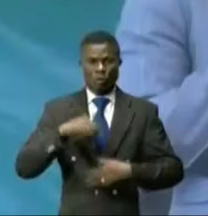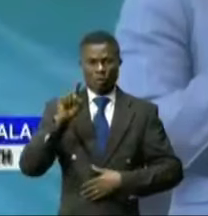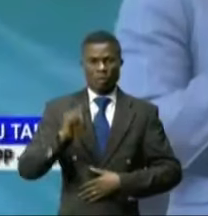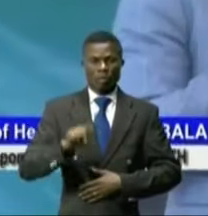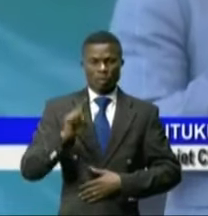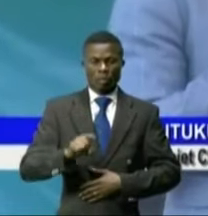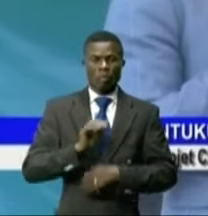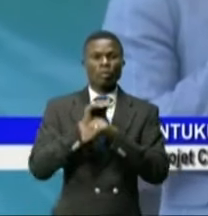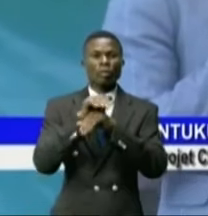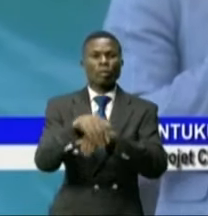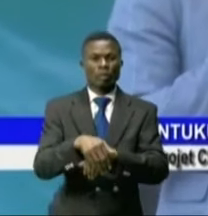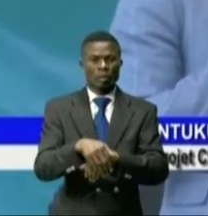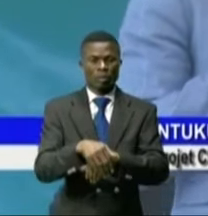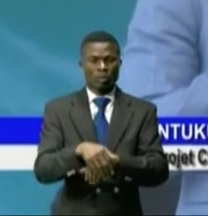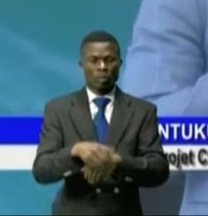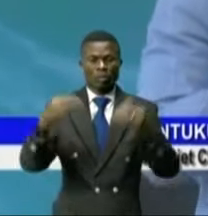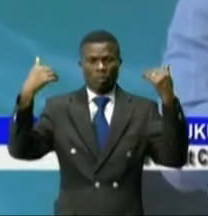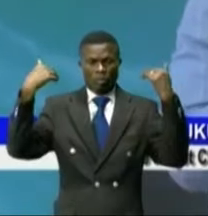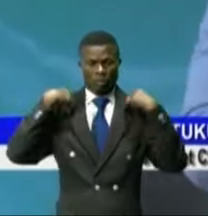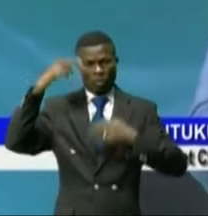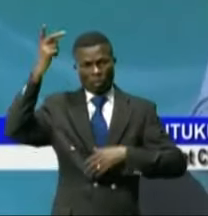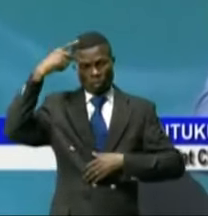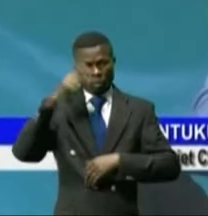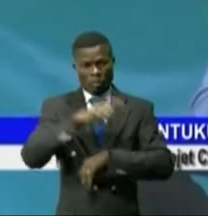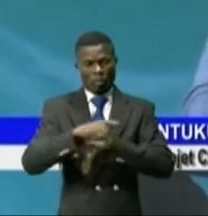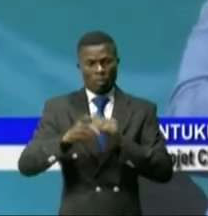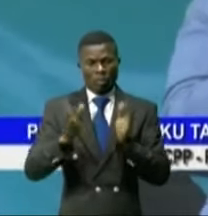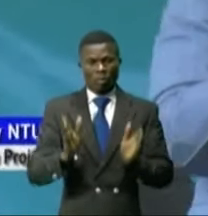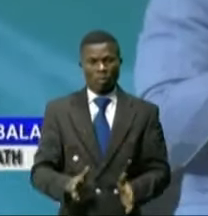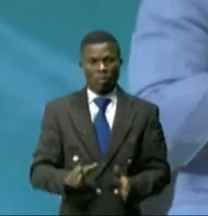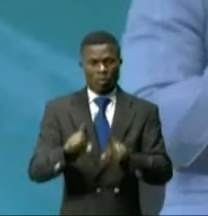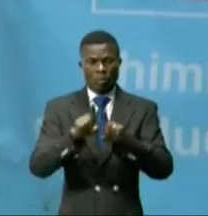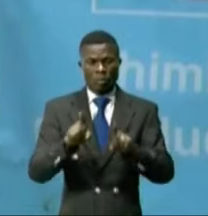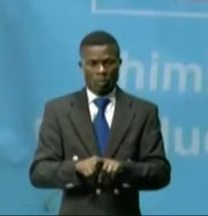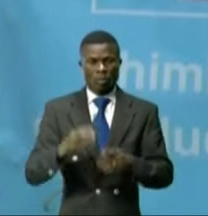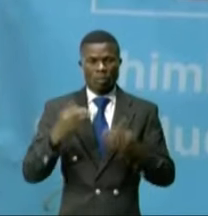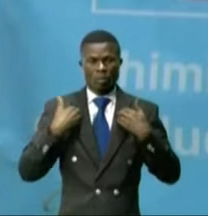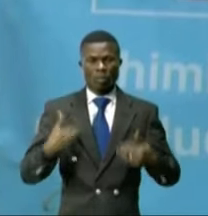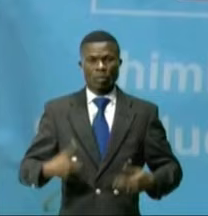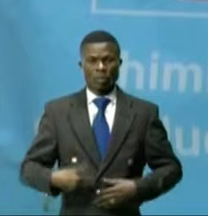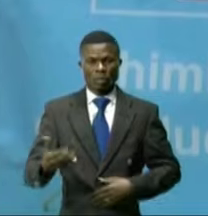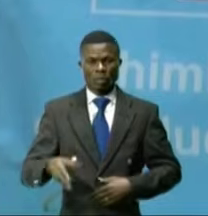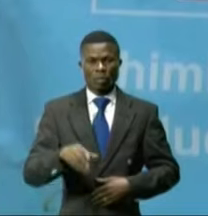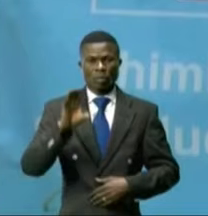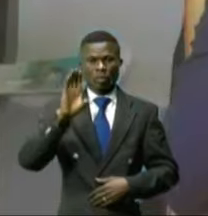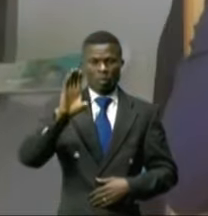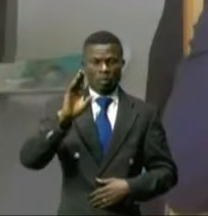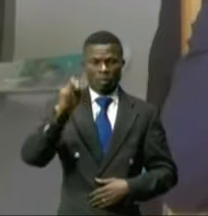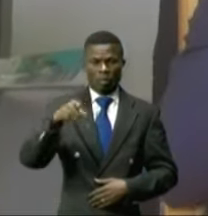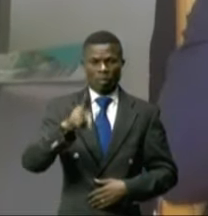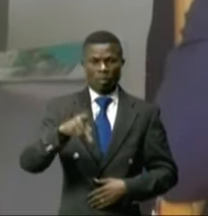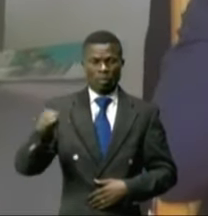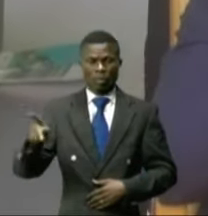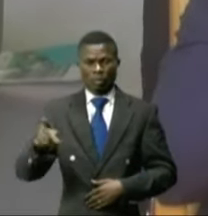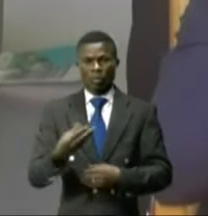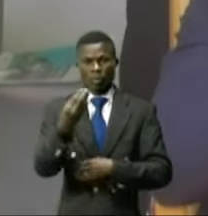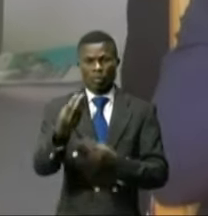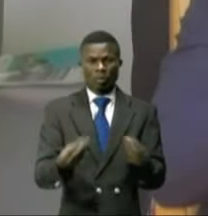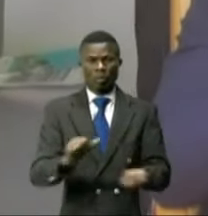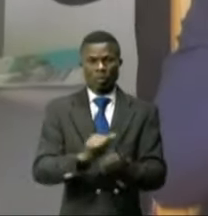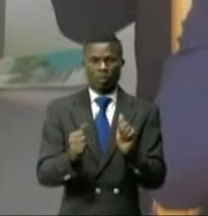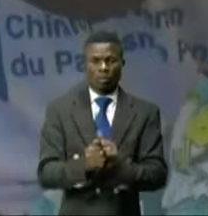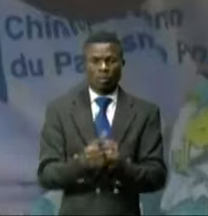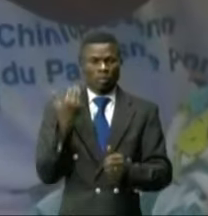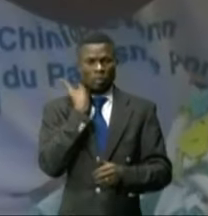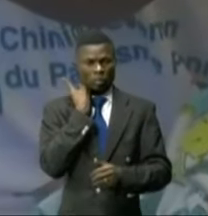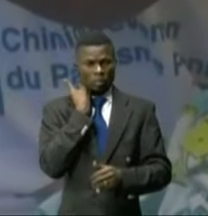de l'implication des autorités politico-administratives et sanitaires. La CPP est une solution face au problème de paludisme chez les enfants